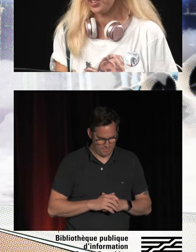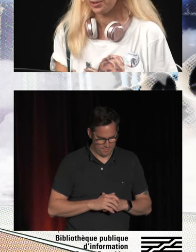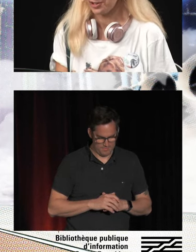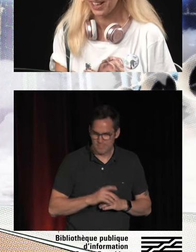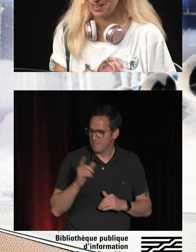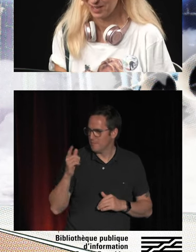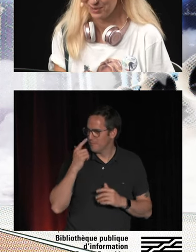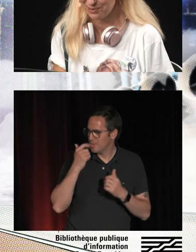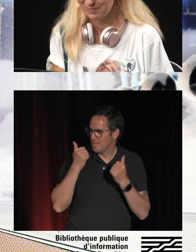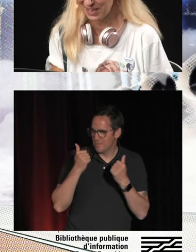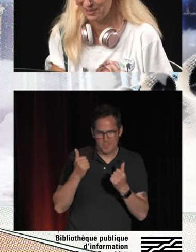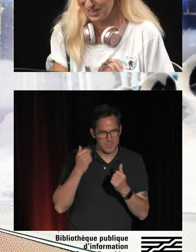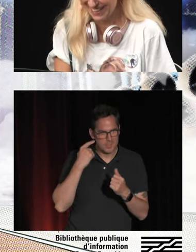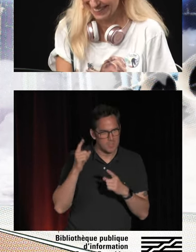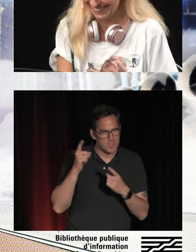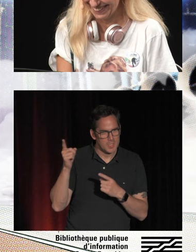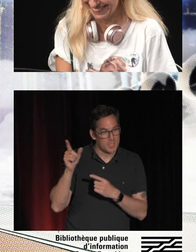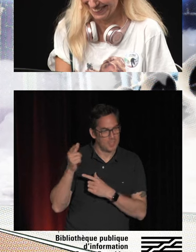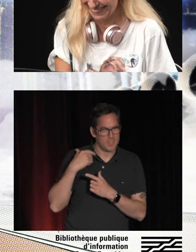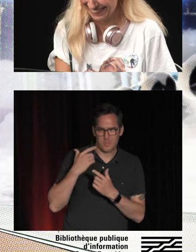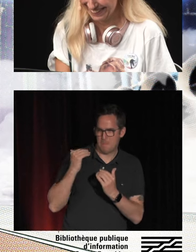Vous êtes géniaux, changez rien, vraiment, je vous aime très fort.